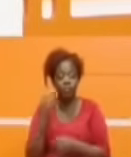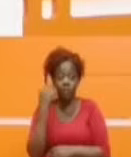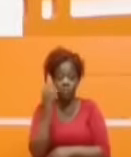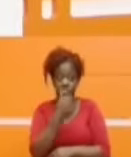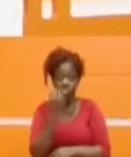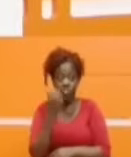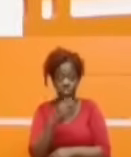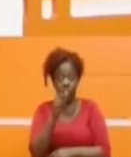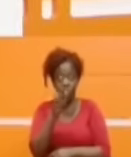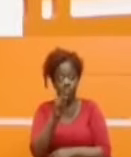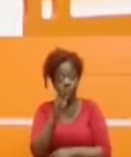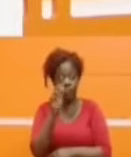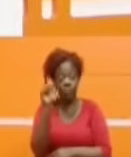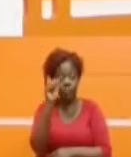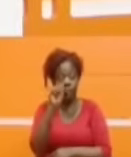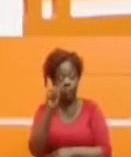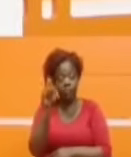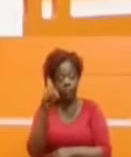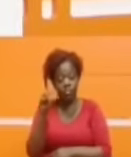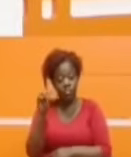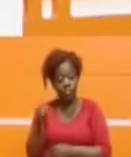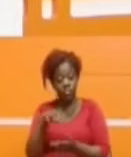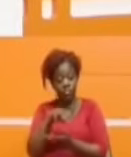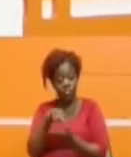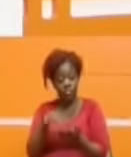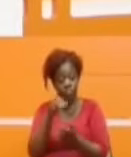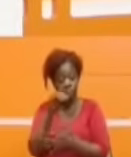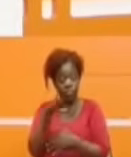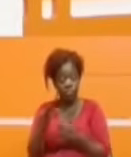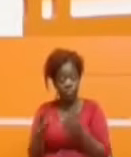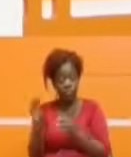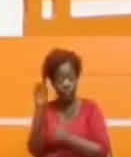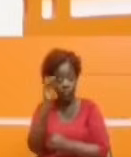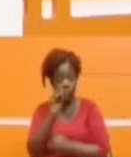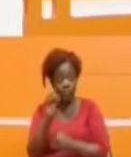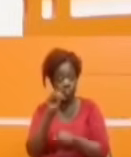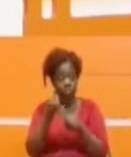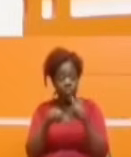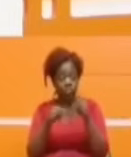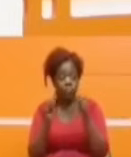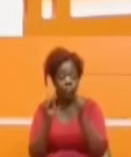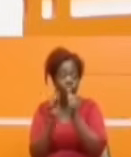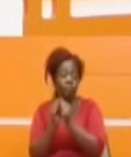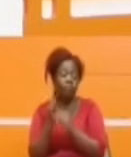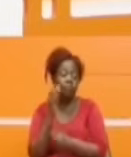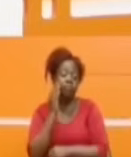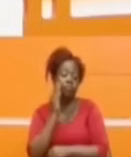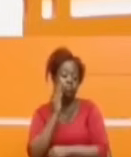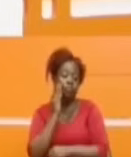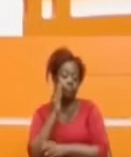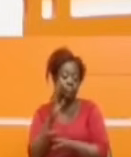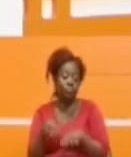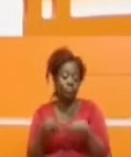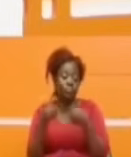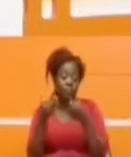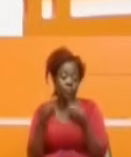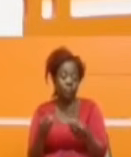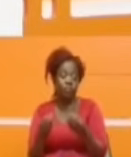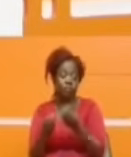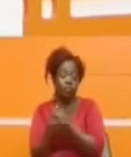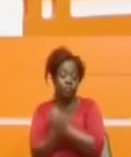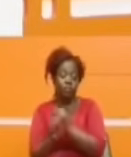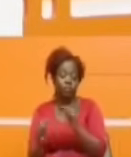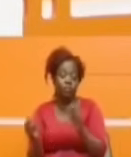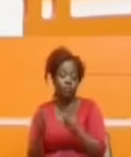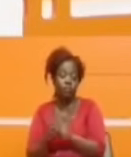Kazannyirizi Maulana kasozi bacha sobedwa. Oluvannyuma lw'okunoonya obukadde bw'ensimbi 10. Ez'okuwaayo okusobola okumujja